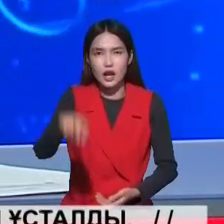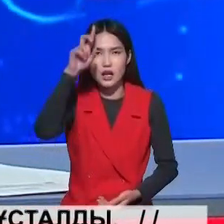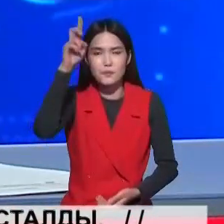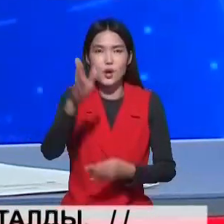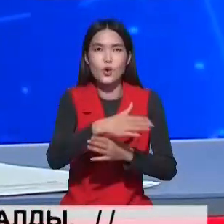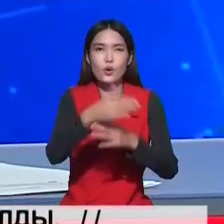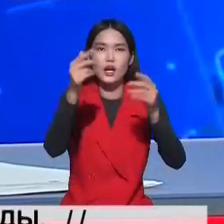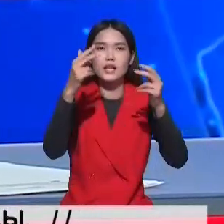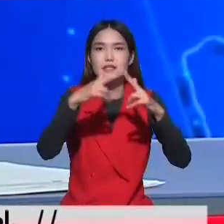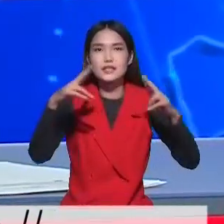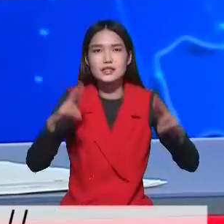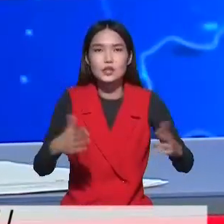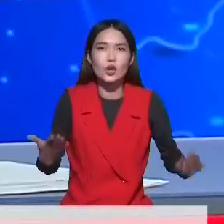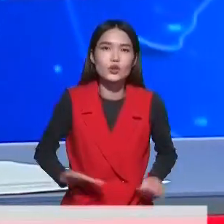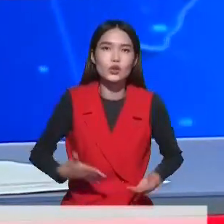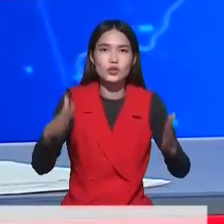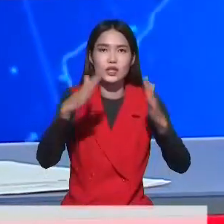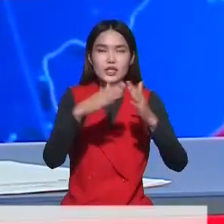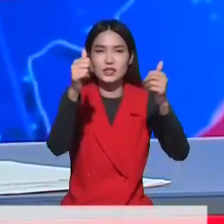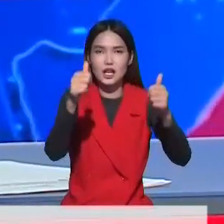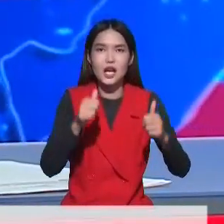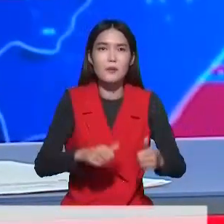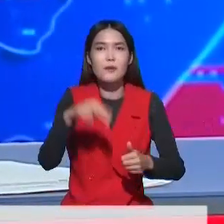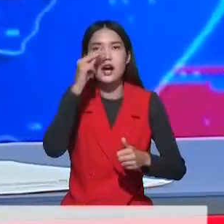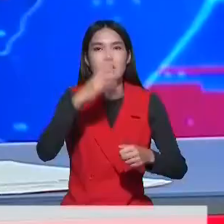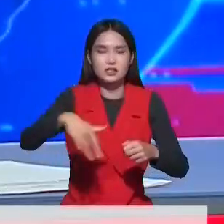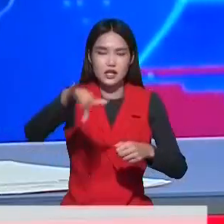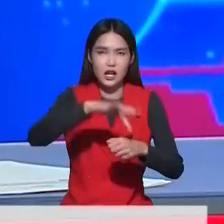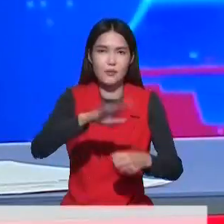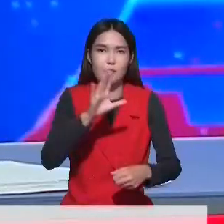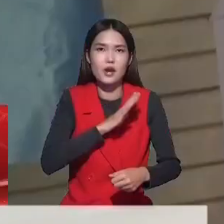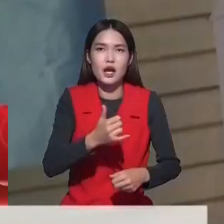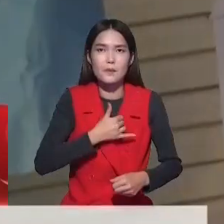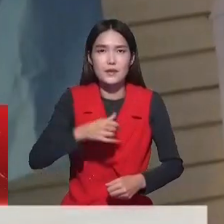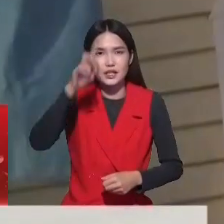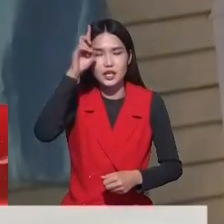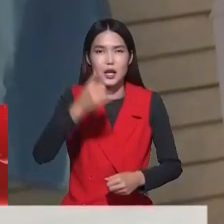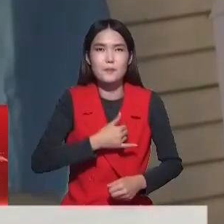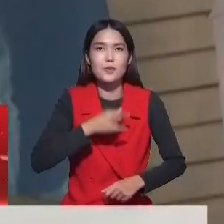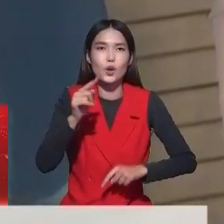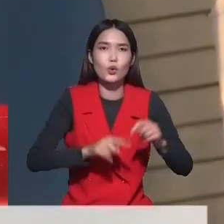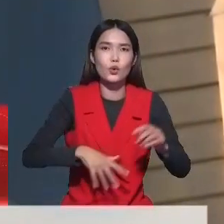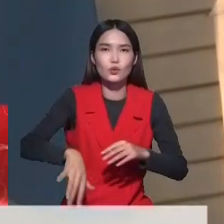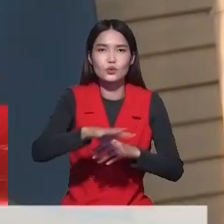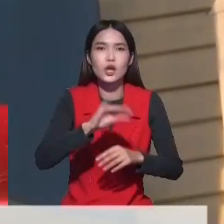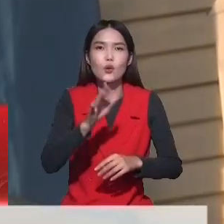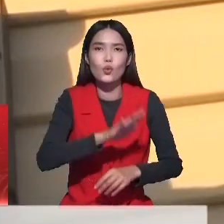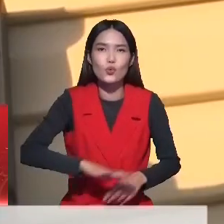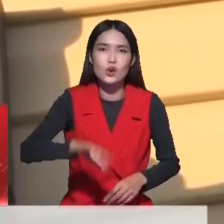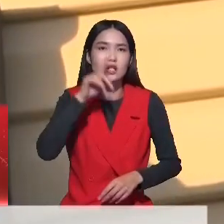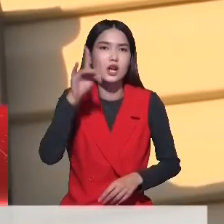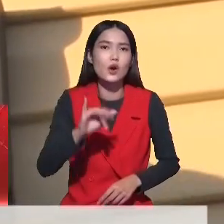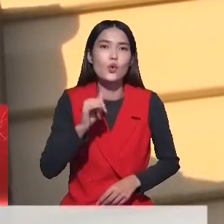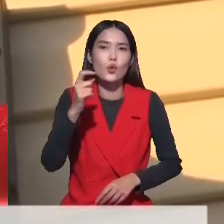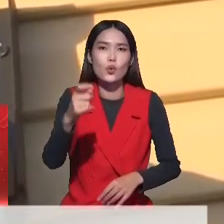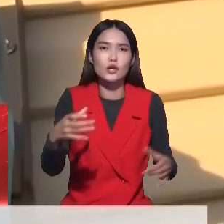Мемлекеттік туды ғимараттар мен тұрғын үйлерге ілу шарасы Шымкент қаласында да өтті. Менің елім, менің туым акциясына оңтүстік өңірдегі жастар